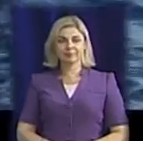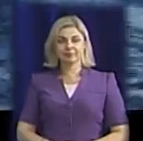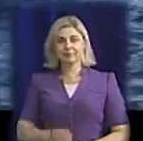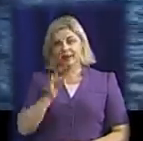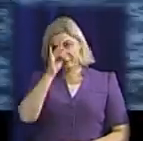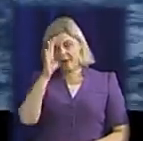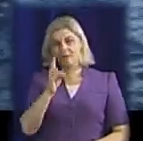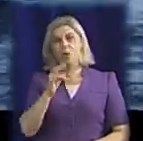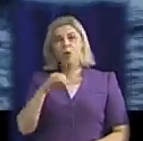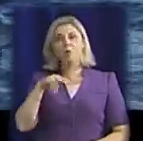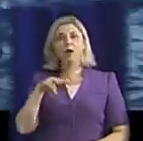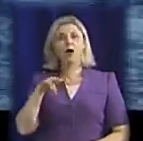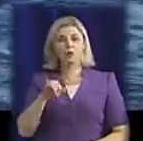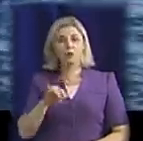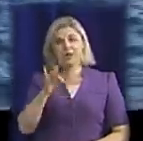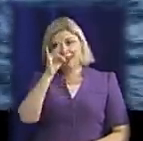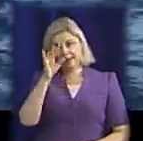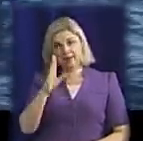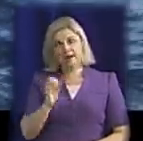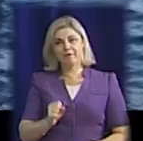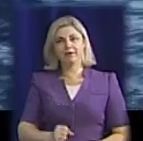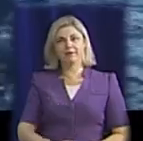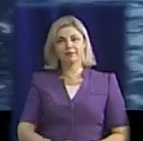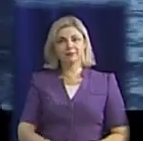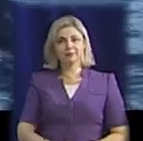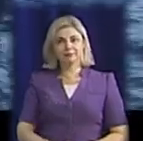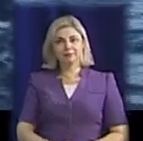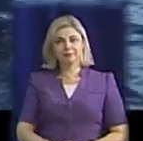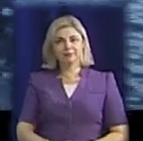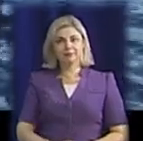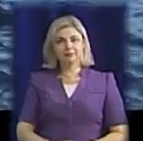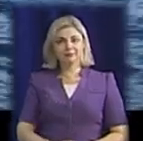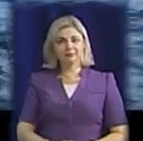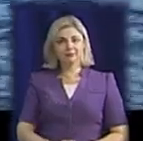Слава Марені! Слава! Ура!